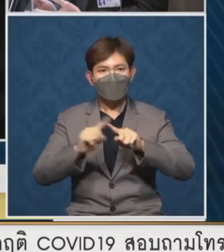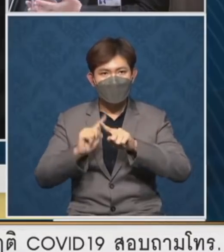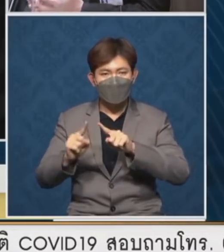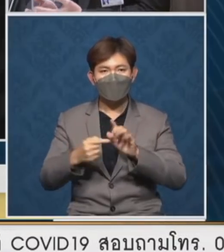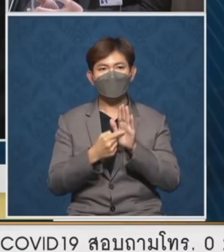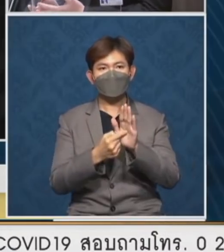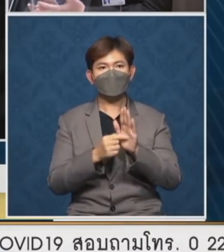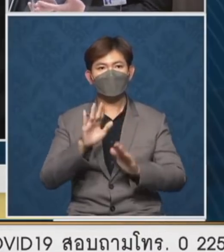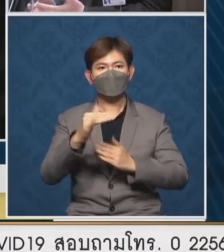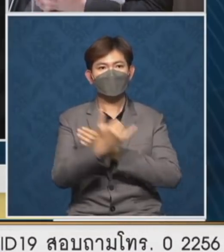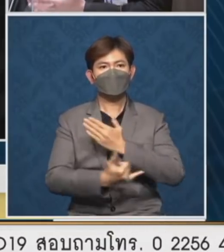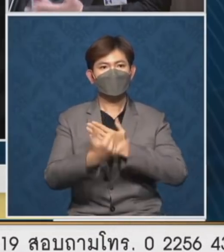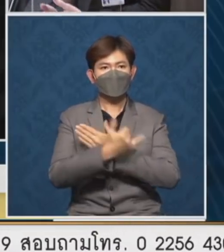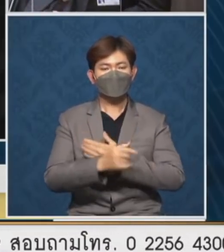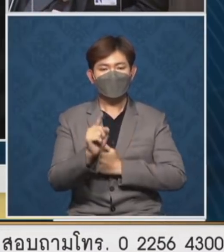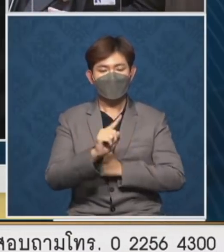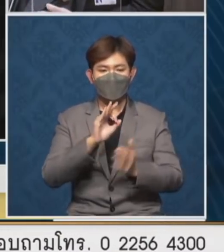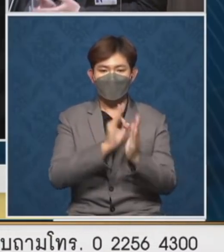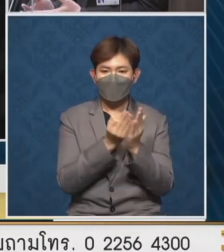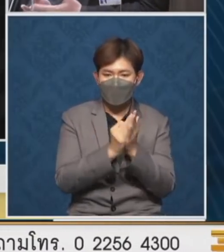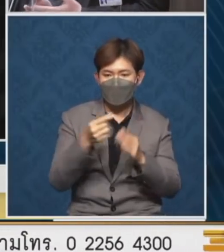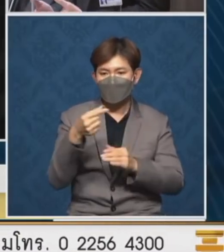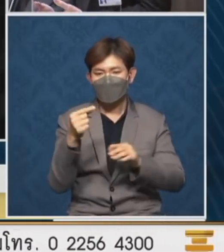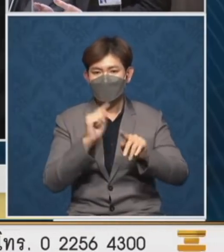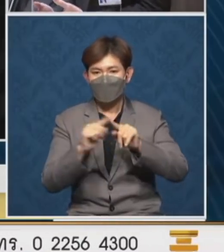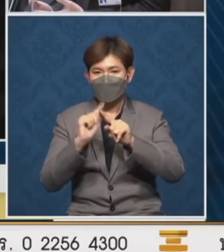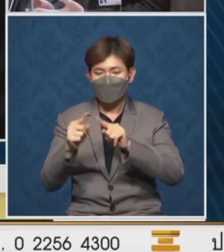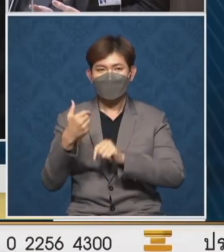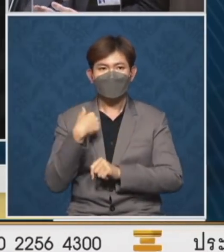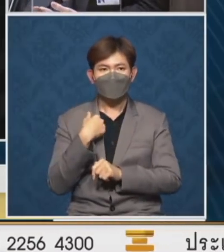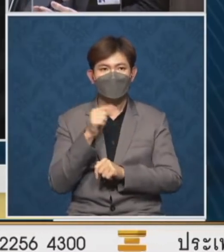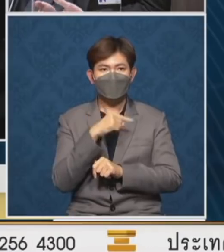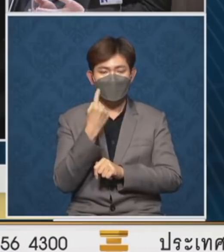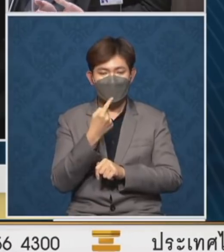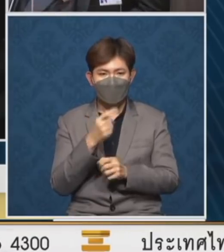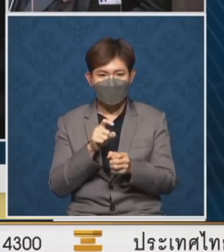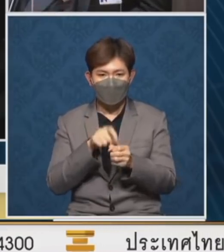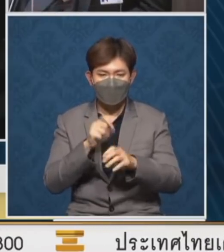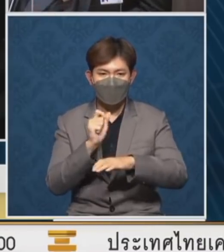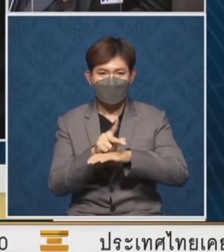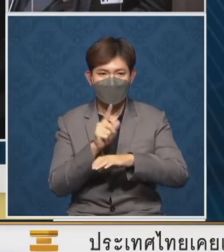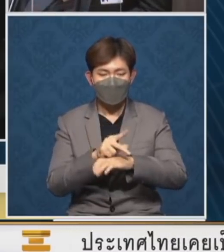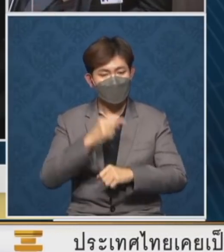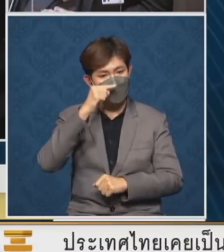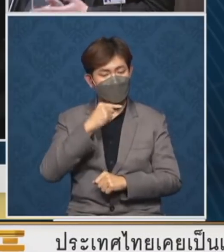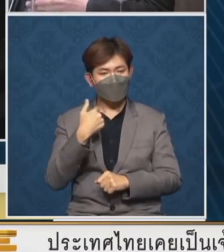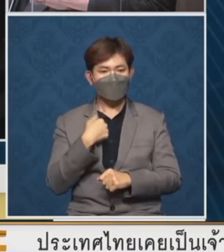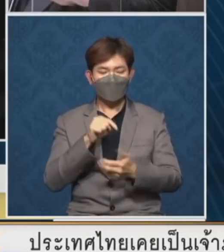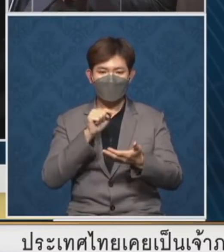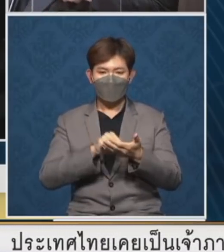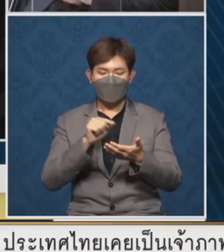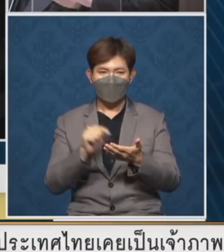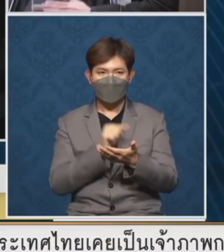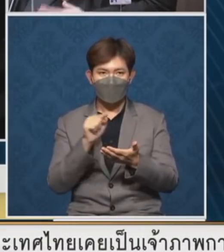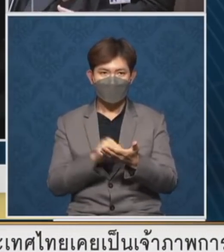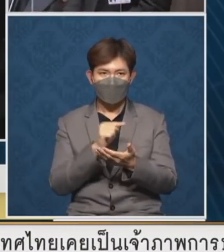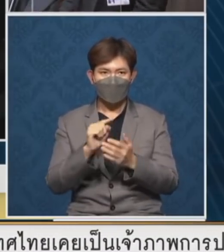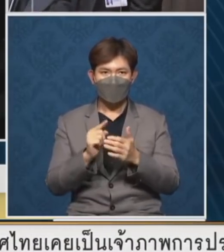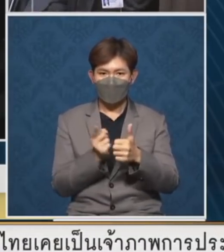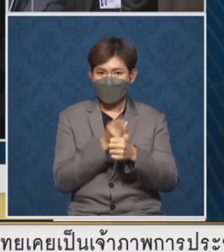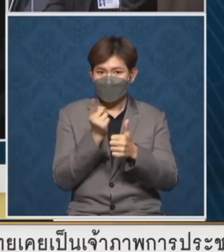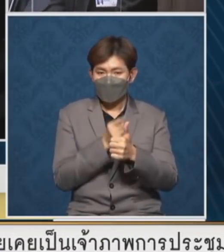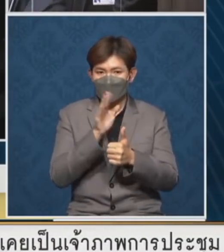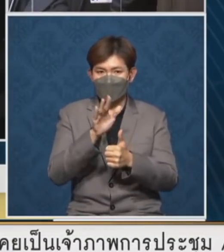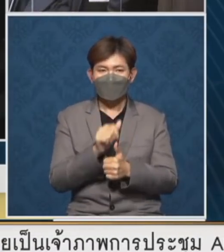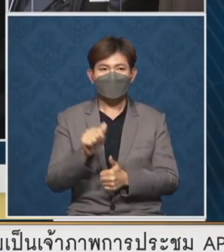ที่มีผู้ใช้แพลตฟอร์มเป็นจำนวนมากและแน่นอนครับประเทศไทยมีผู้ใช้แพลตฟอร์มเหล่านี้เป็นอันดับต้นๆของภูมิ